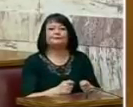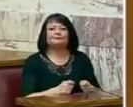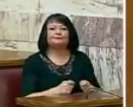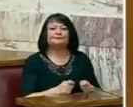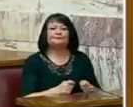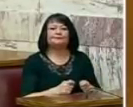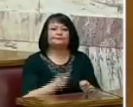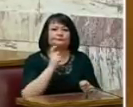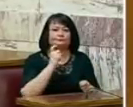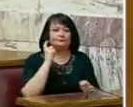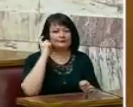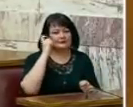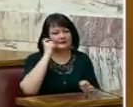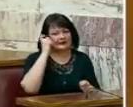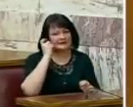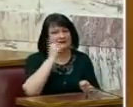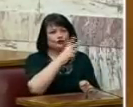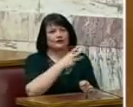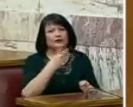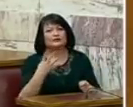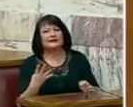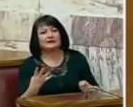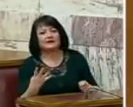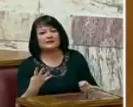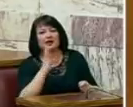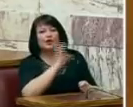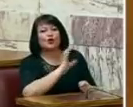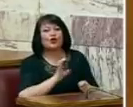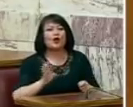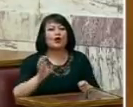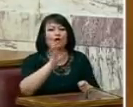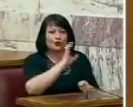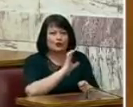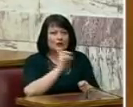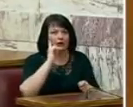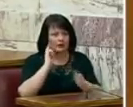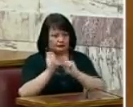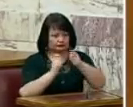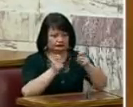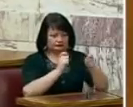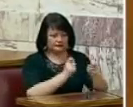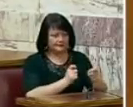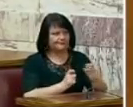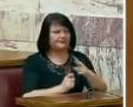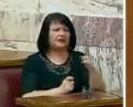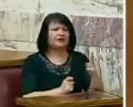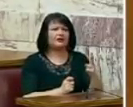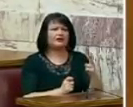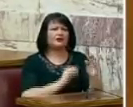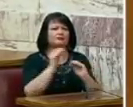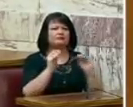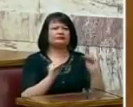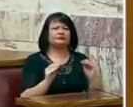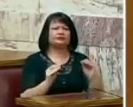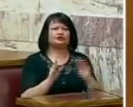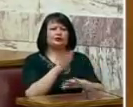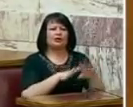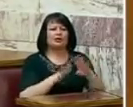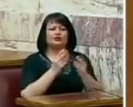στα 2/3 των χωρών που κυκλοφορεί. Δηλαδή κυκλοφορεί σε 3 χώρες, αποζημιώνεται σε 2, το βάλαμε μέσα. Αυτό